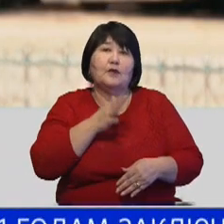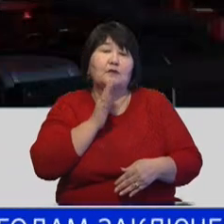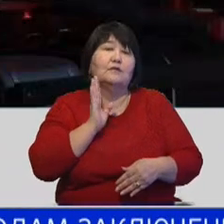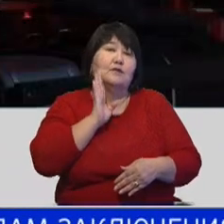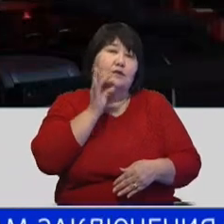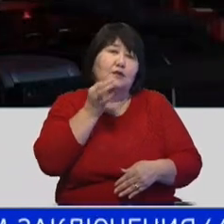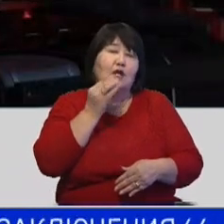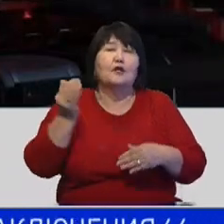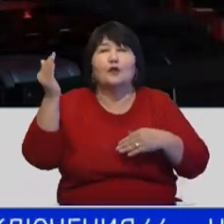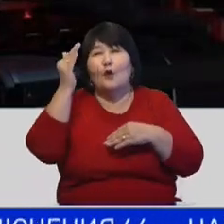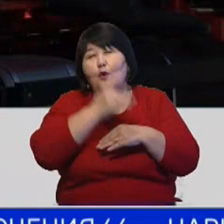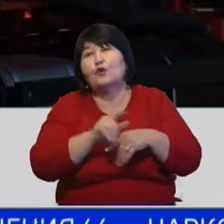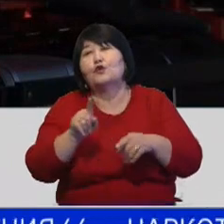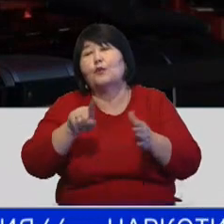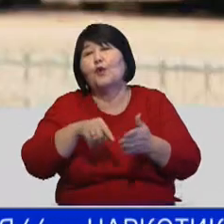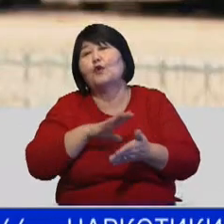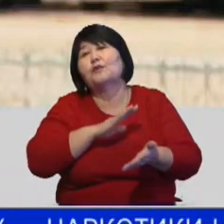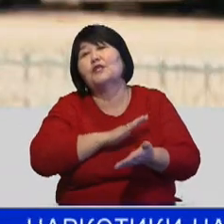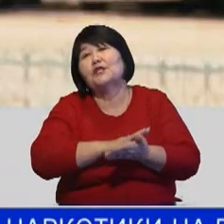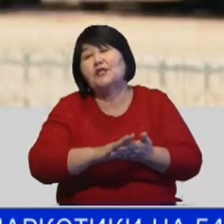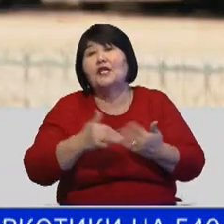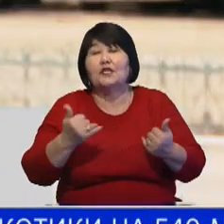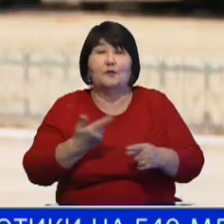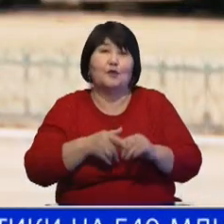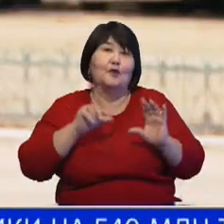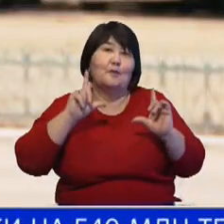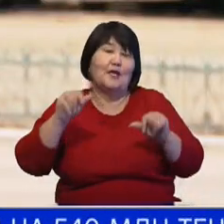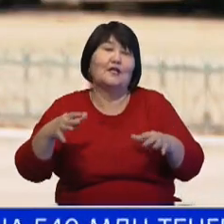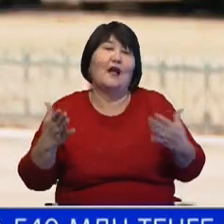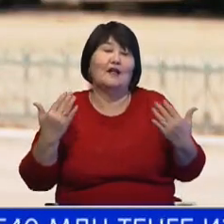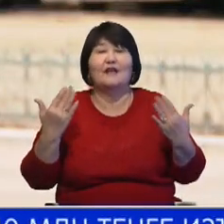раннего утра и до поздней ночи, чтобы город был чистый. Теперь вот поеду отдыхать. Я очень благодарен.